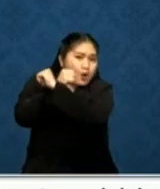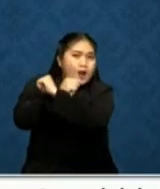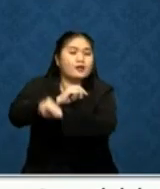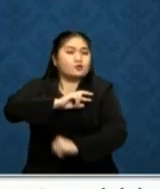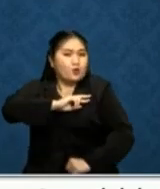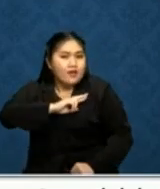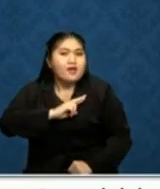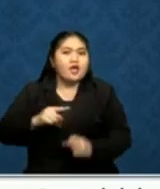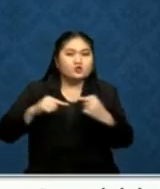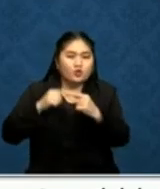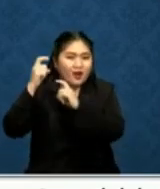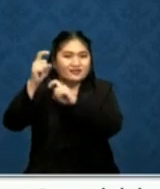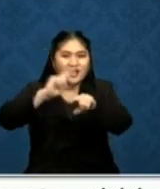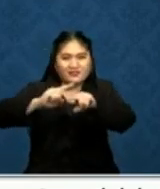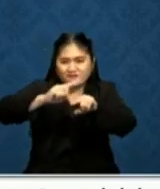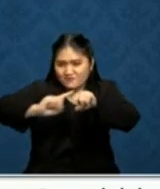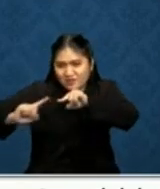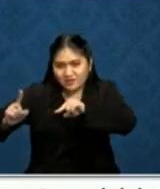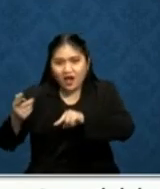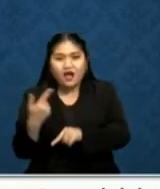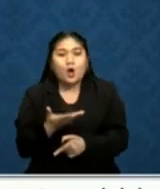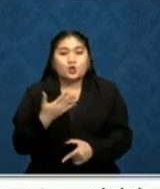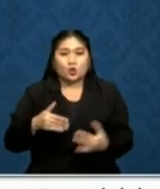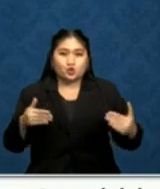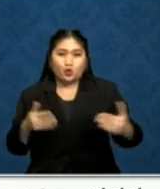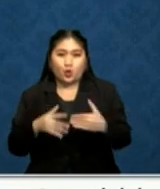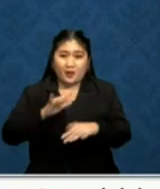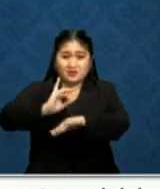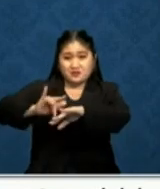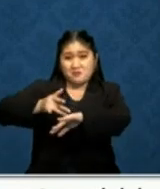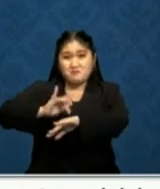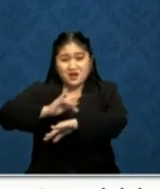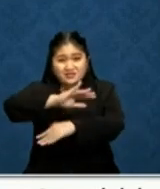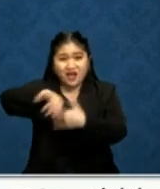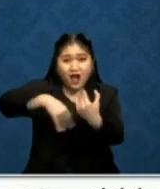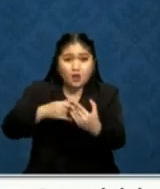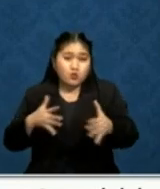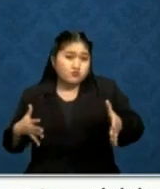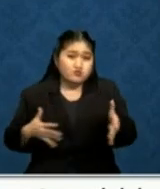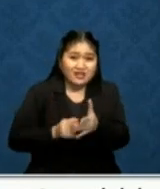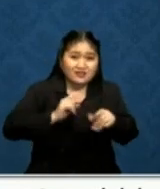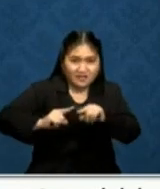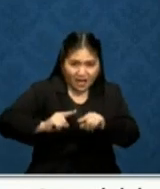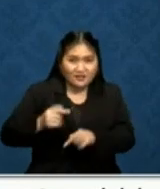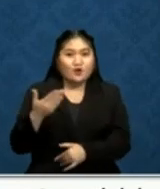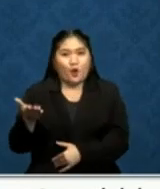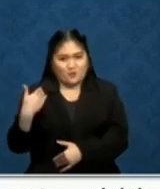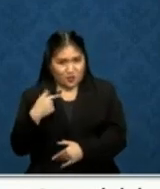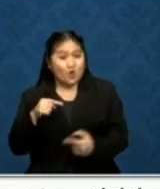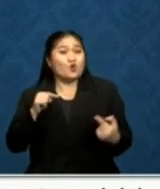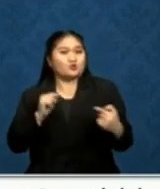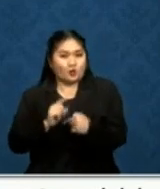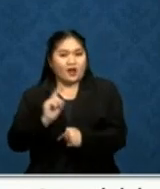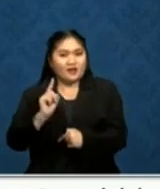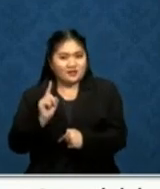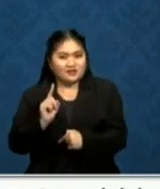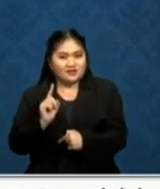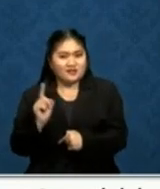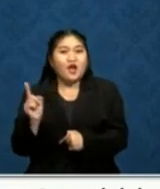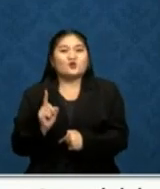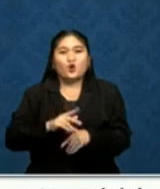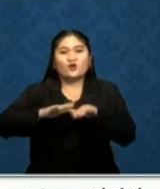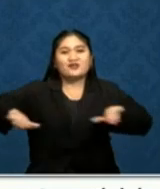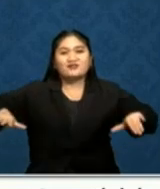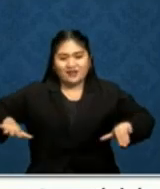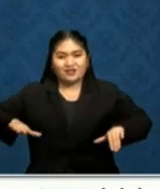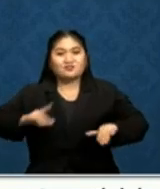าวะอันตรายทุกรูปแบบทั้งในภาวะภัยธรรมชาติอุบัติเหตุต่างๆและแน่นอนค่ะรวมถึงกรณีเด็กนักเรียน